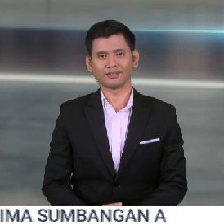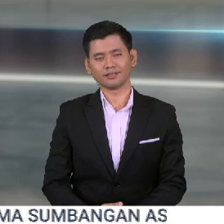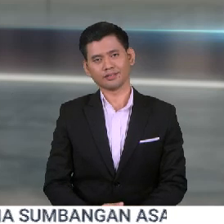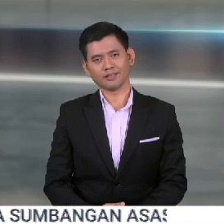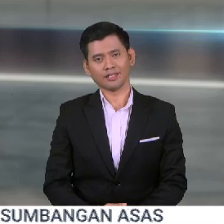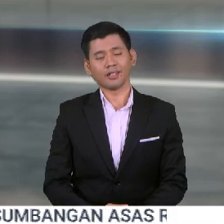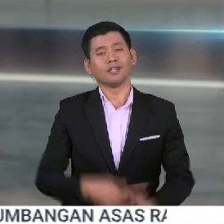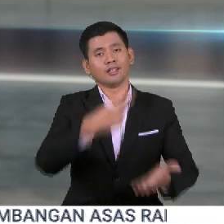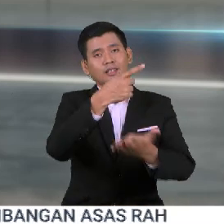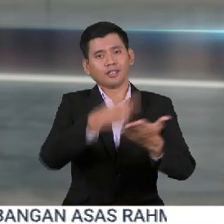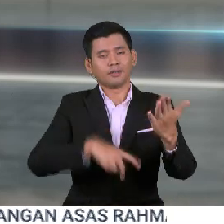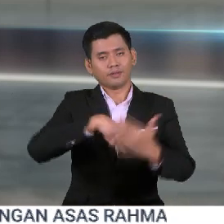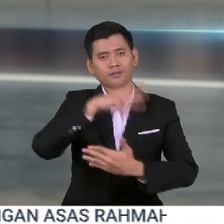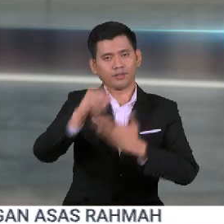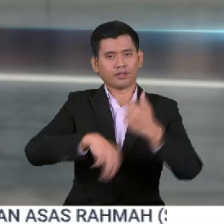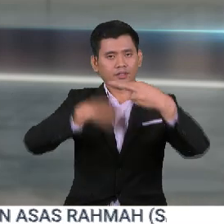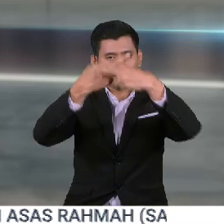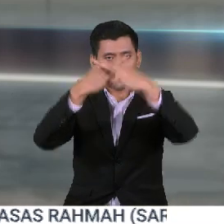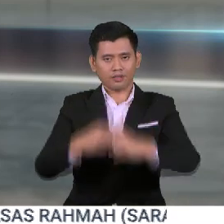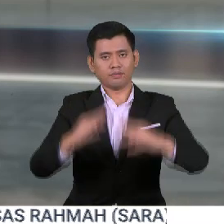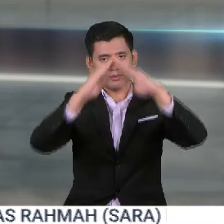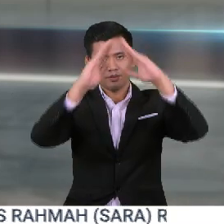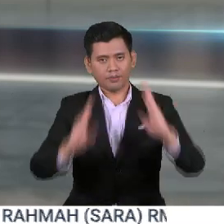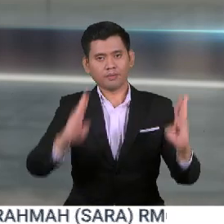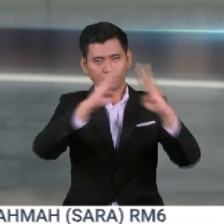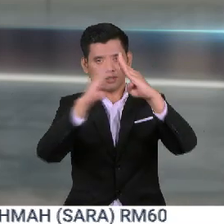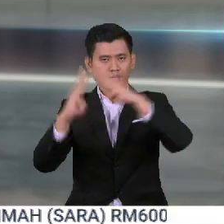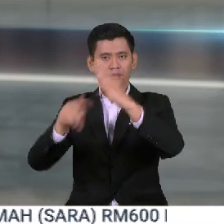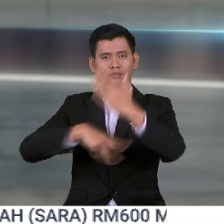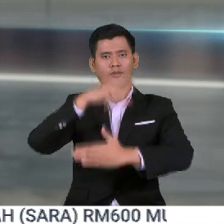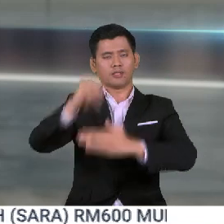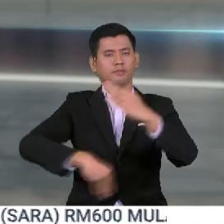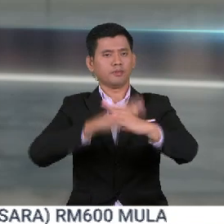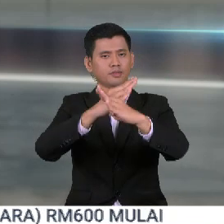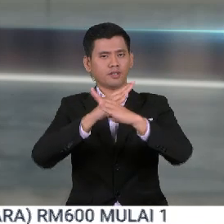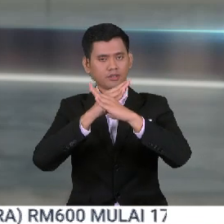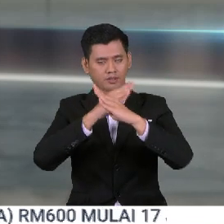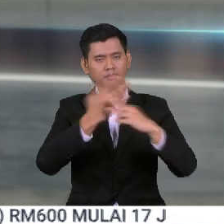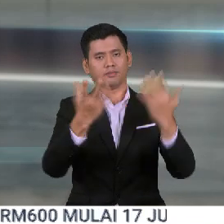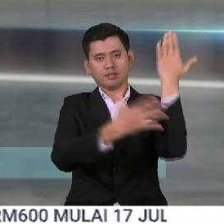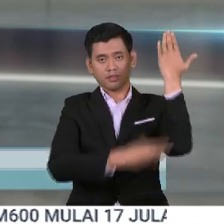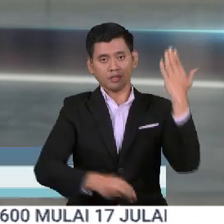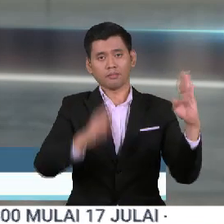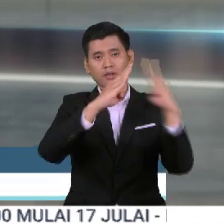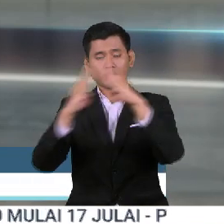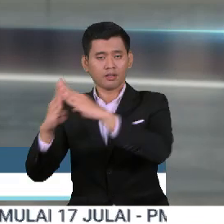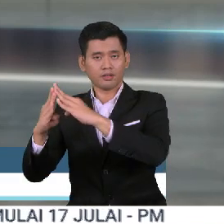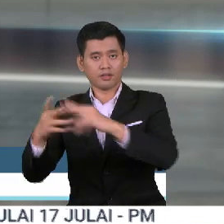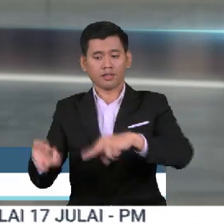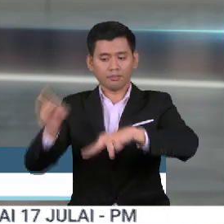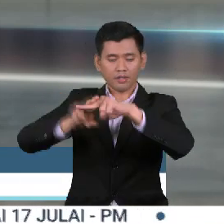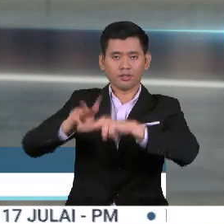harga shiling program baik puli rumah di Panam melalui program pembasmian kemiskinan pada PPKB dinaikkan kepada